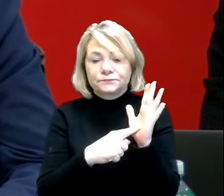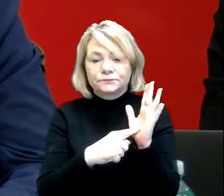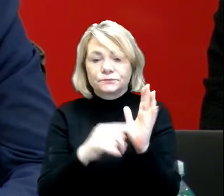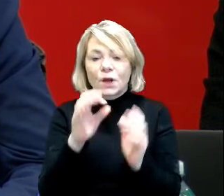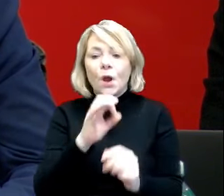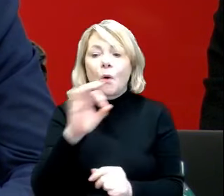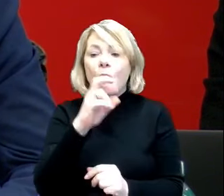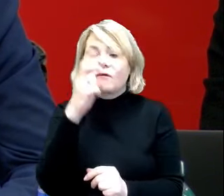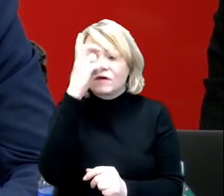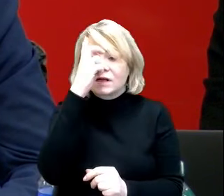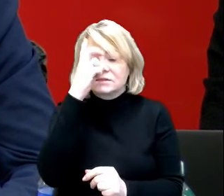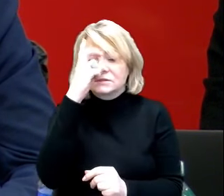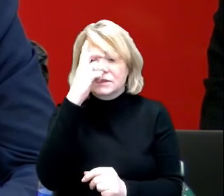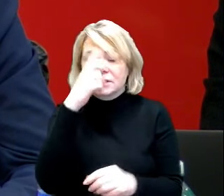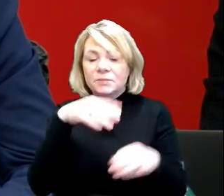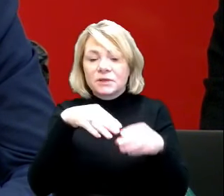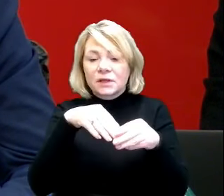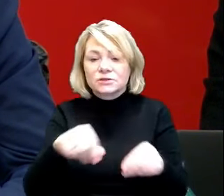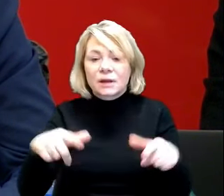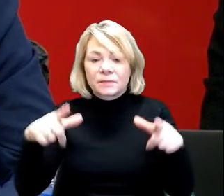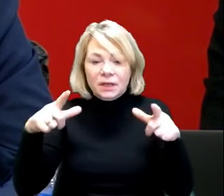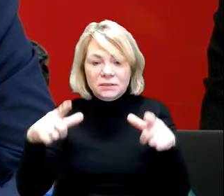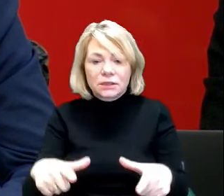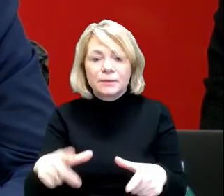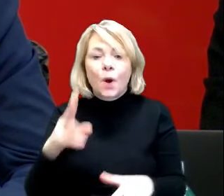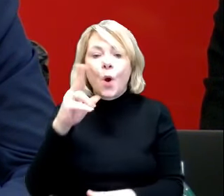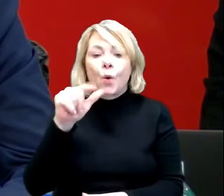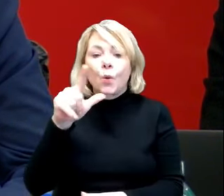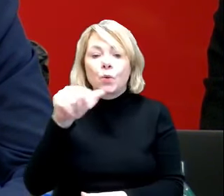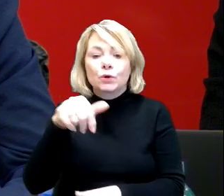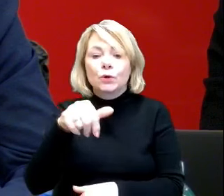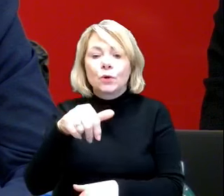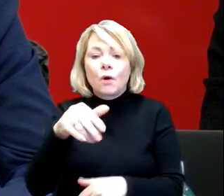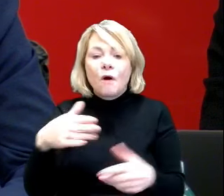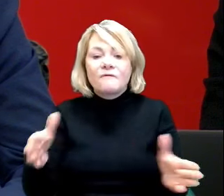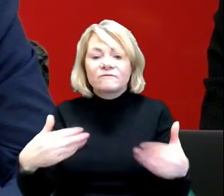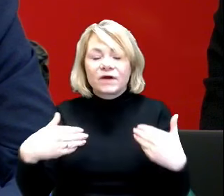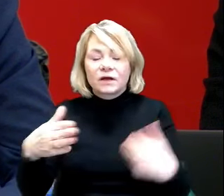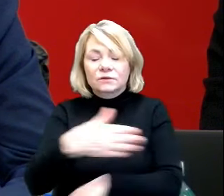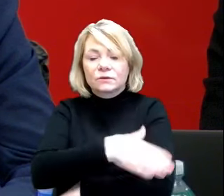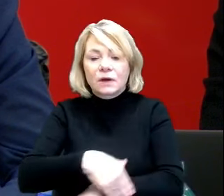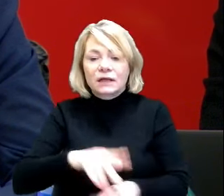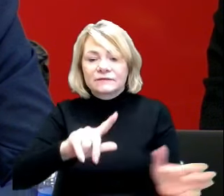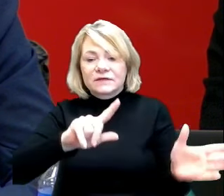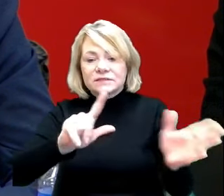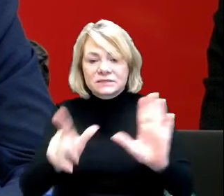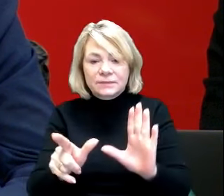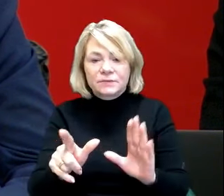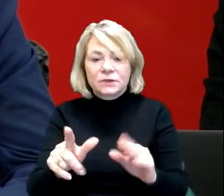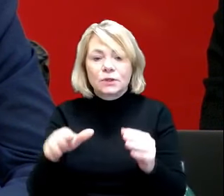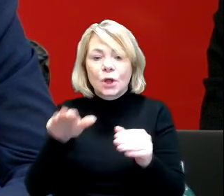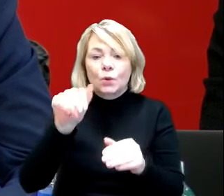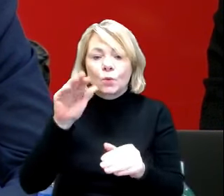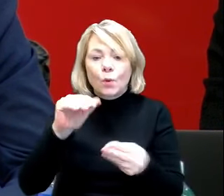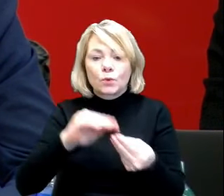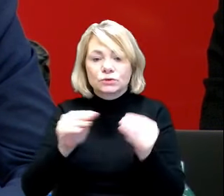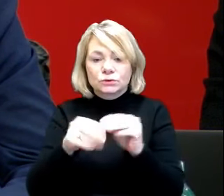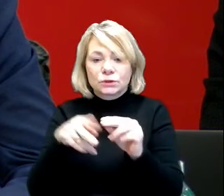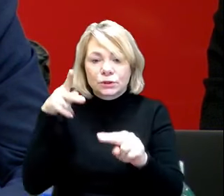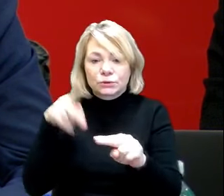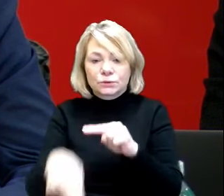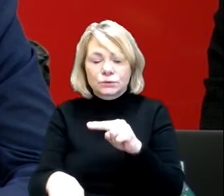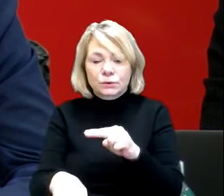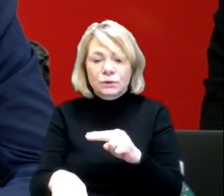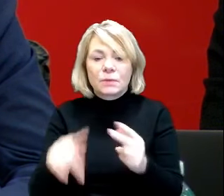žemės sklypo kulių vartų gatvė 7p klaipėdoje nuomos sutarties nutraukimo klausimas